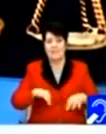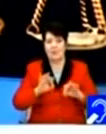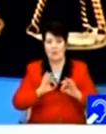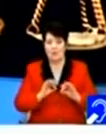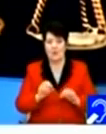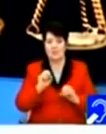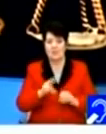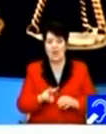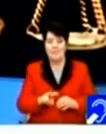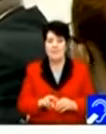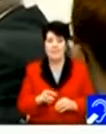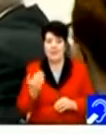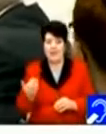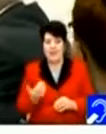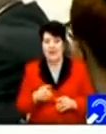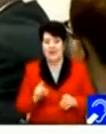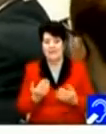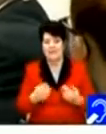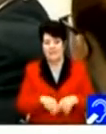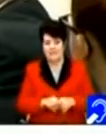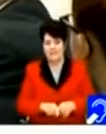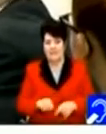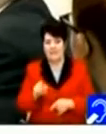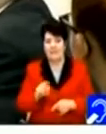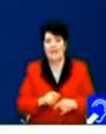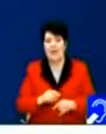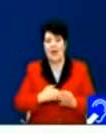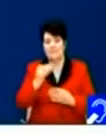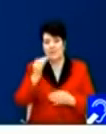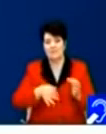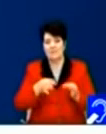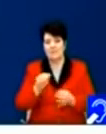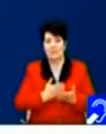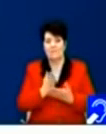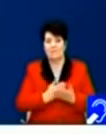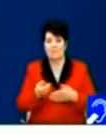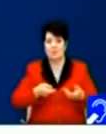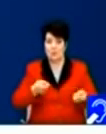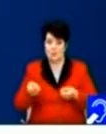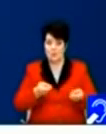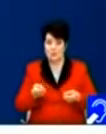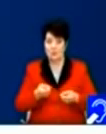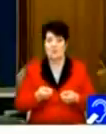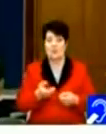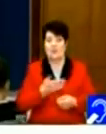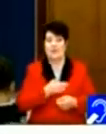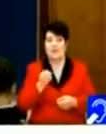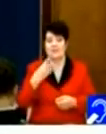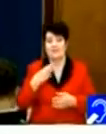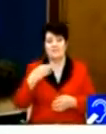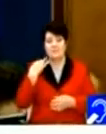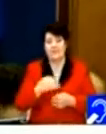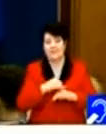membrii CSM. Astfel, vechimea necesară în magistratură pentru cei care vor să obțină funcții de conducere în parchete se mărește la 15